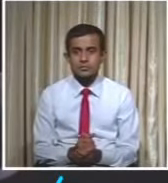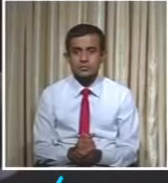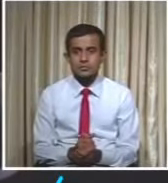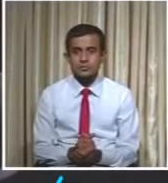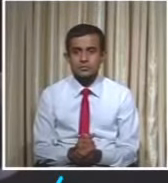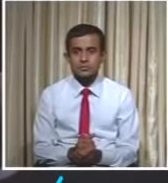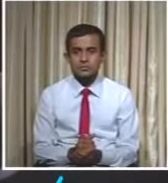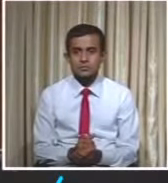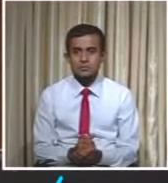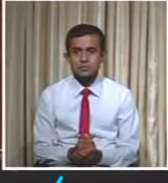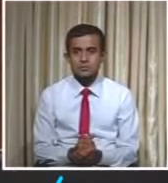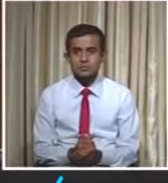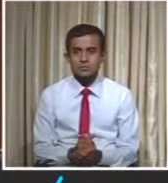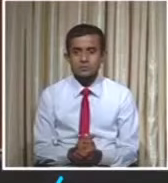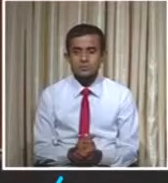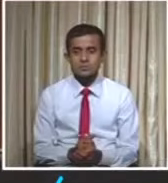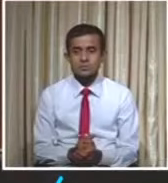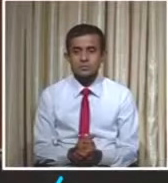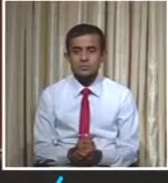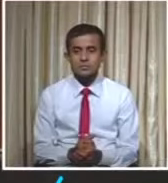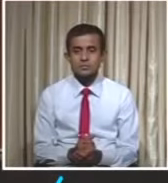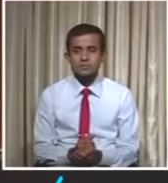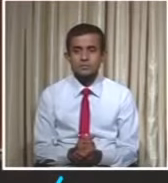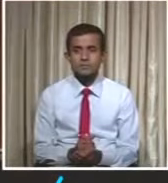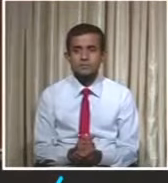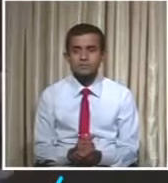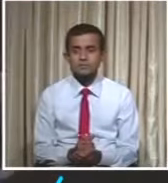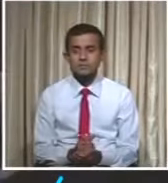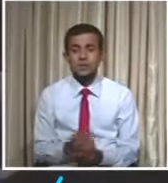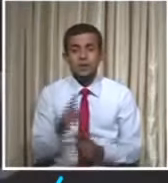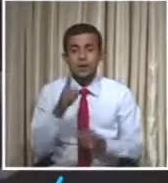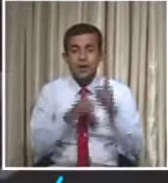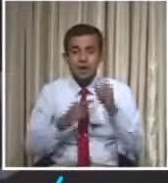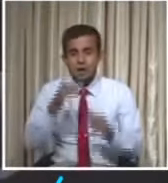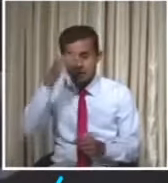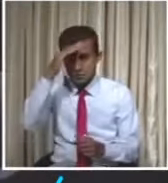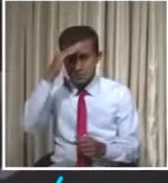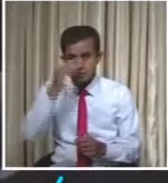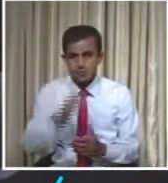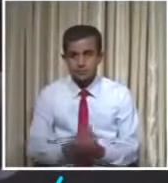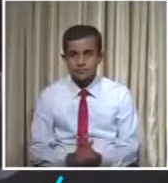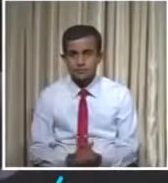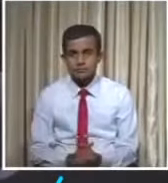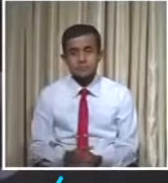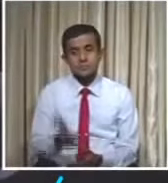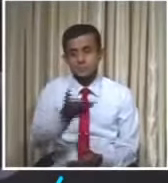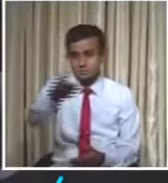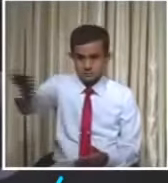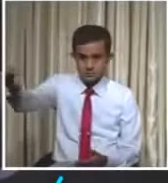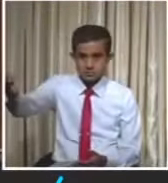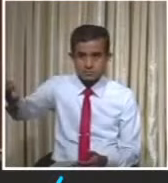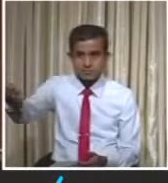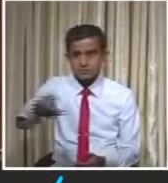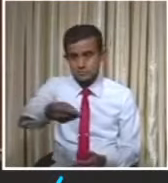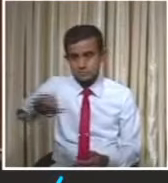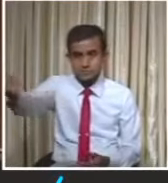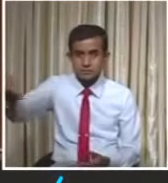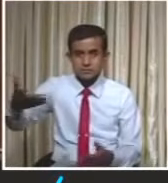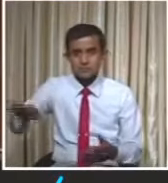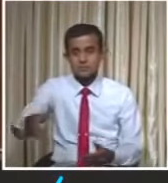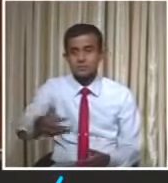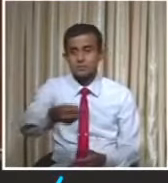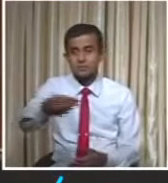එතුමා මම එතුමා පැත්තේ තියෙන මයික් එක ගරු කතානායකතුමනි ඔව් එතුමාට දෙන්න එතුමාට දෙන්න එතුමාට විර කරන් දෙන්න